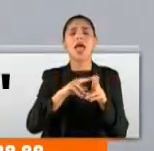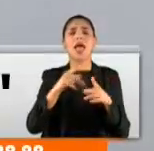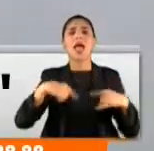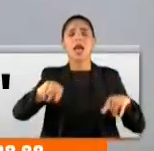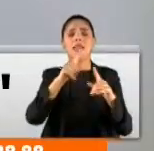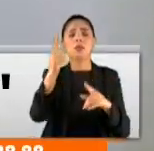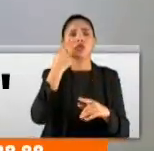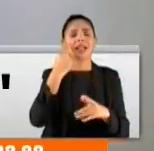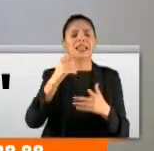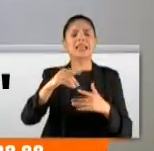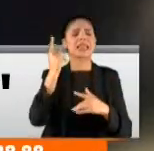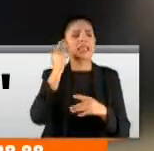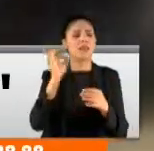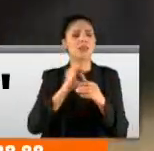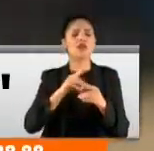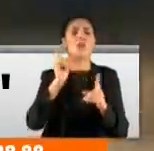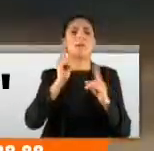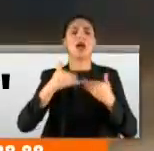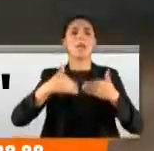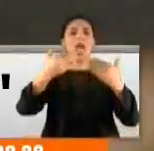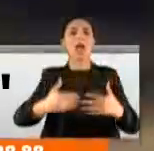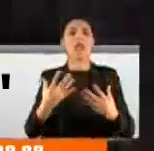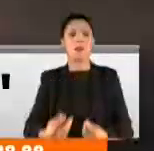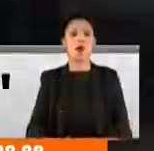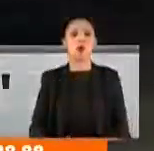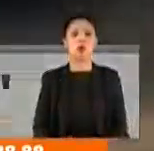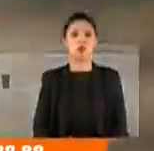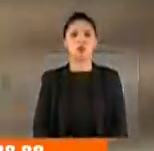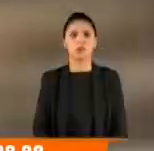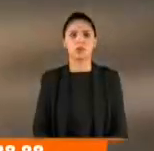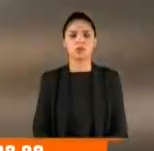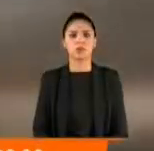dinlenmesi için duruşmayı erteledi. Lan! Bırakın şunu! Lan! Bırakın şunu!